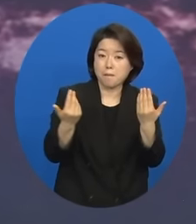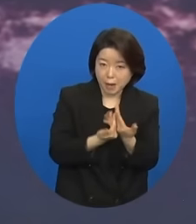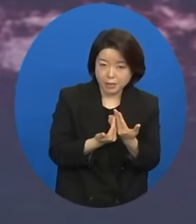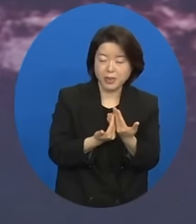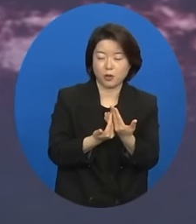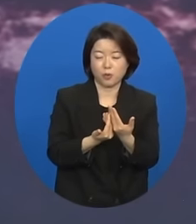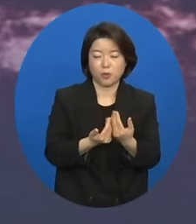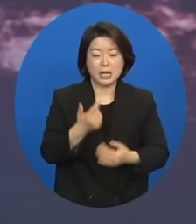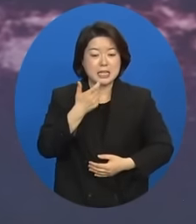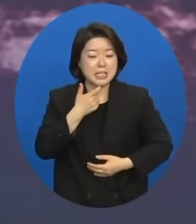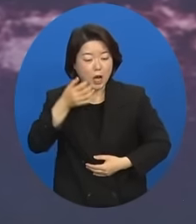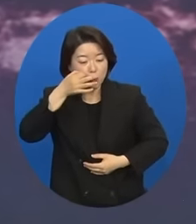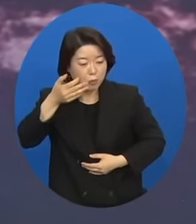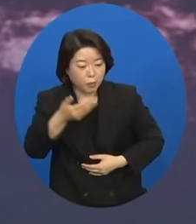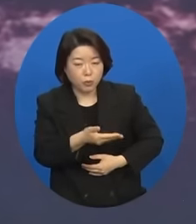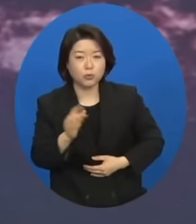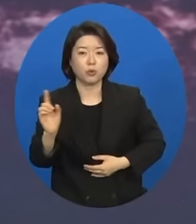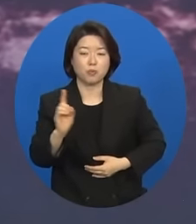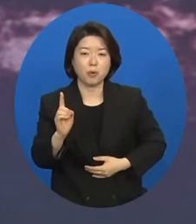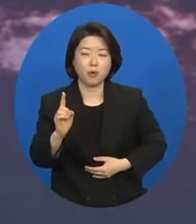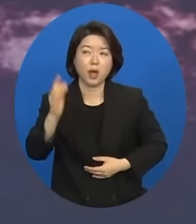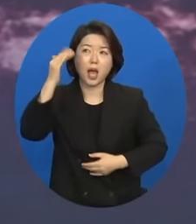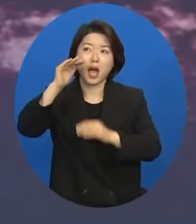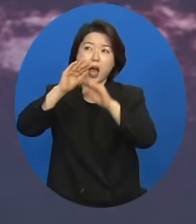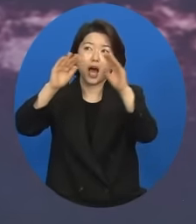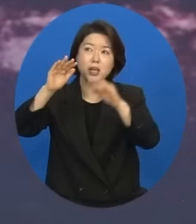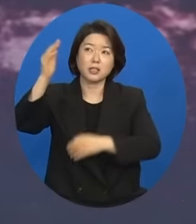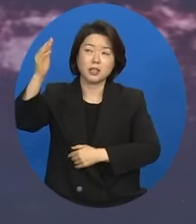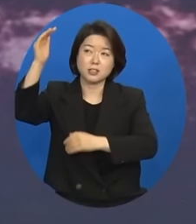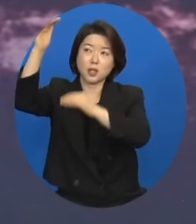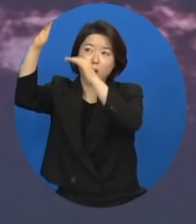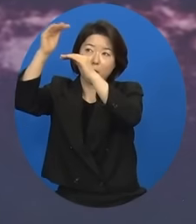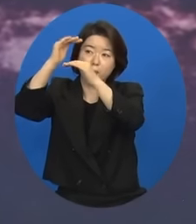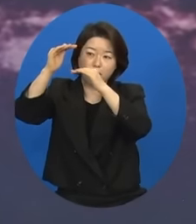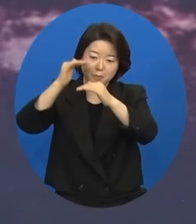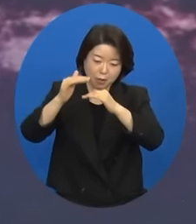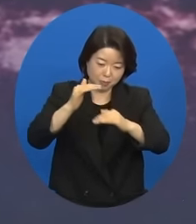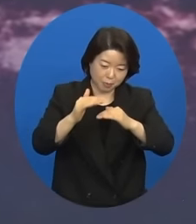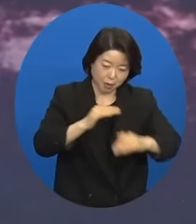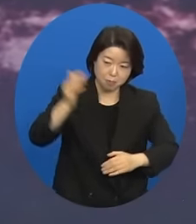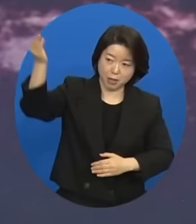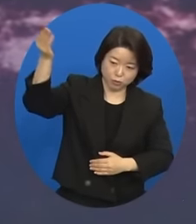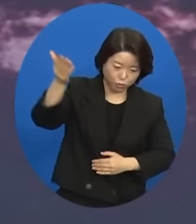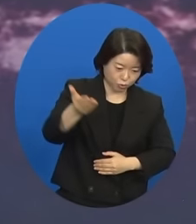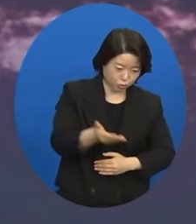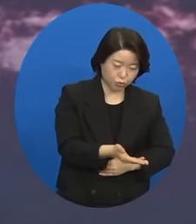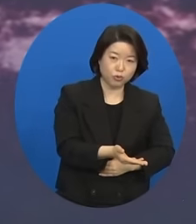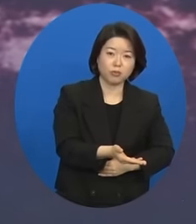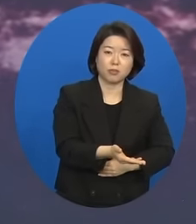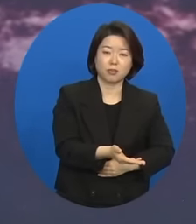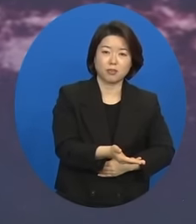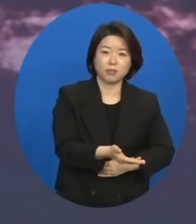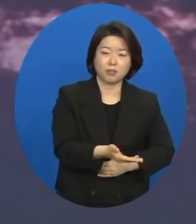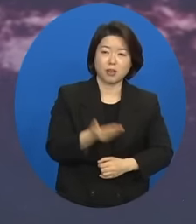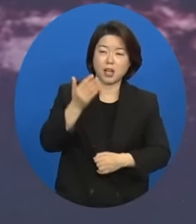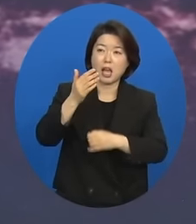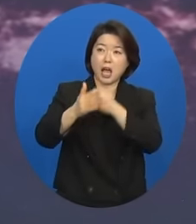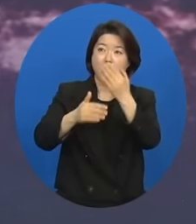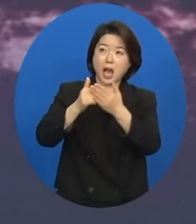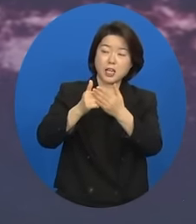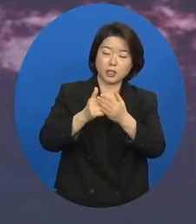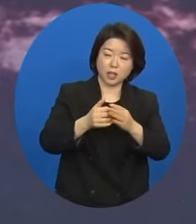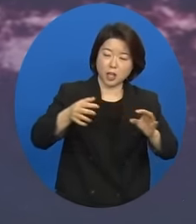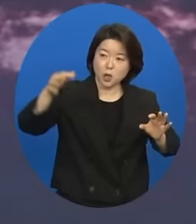야곱에게 보여 주신 것은 하늘에서 야곱에게 내려온 계단이에요 하나님께 갈 수 있는